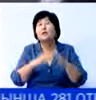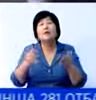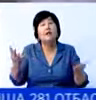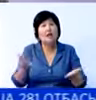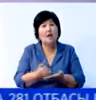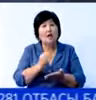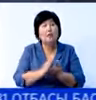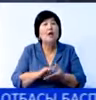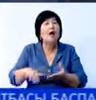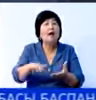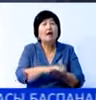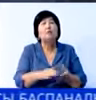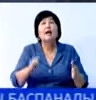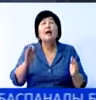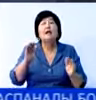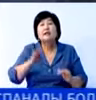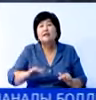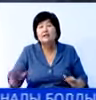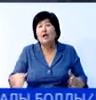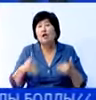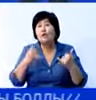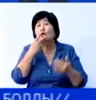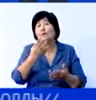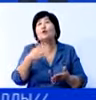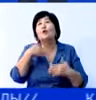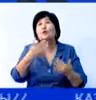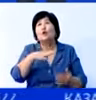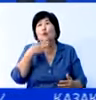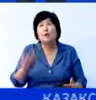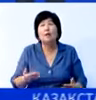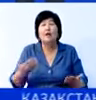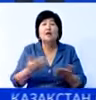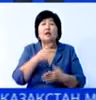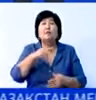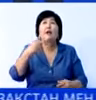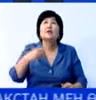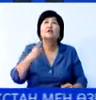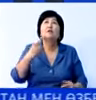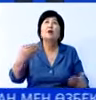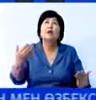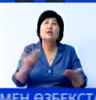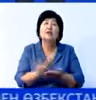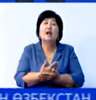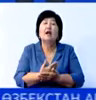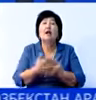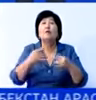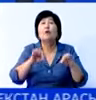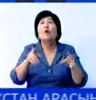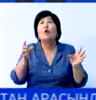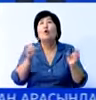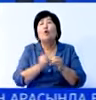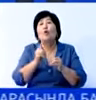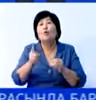болды. Корпорацияның кішкентай көрермендер үшін де ұсынары көп. Жаңа маусымда 21 жаңа жоба жарық көреді. Оның